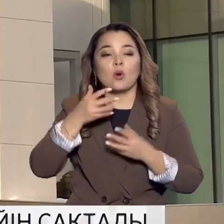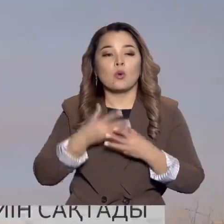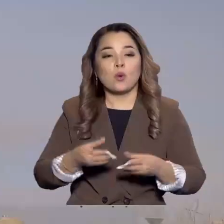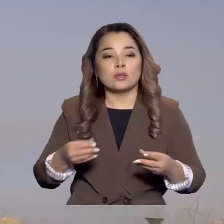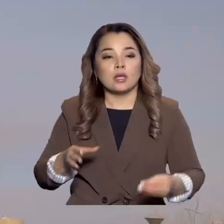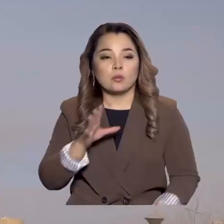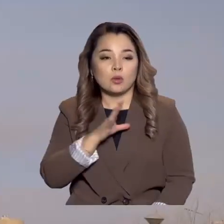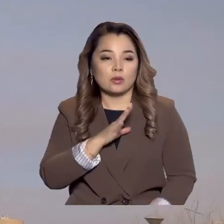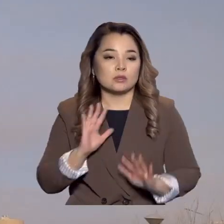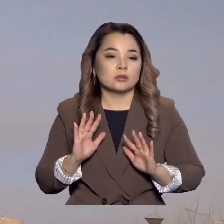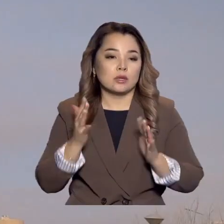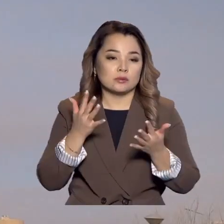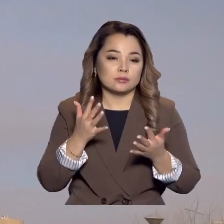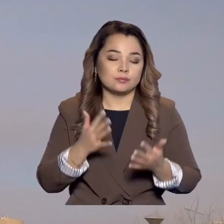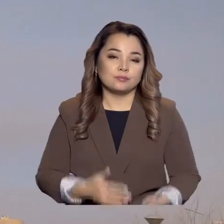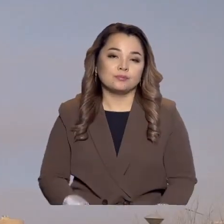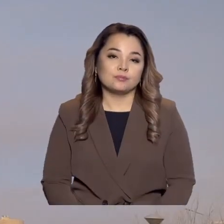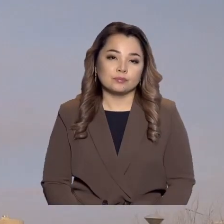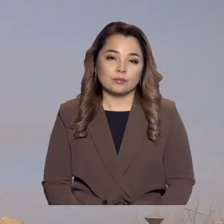Нысаналы ағыл ұлттық арна.